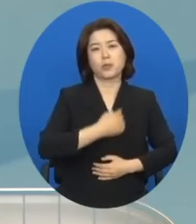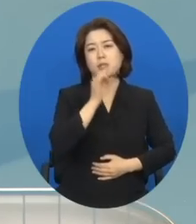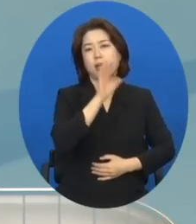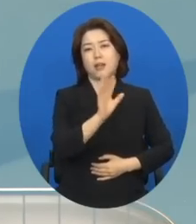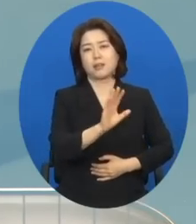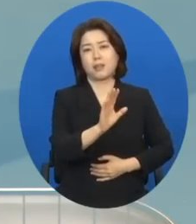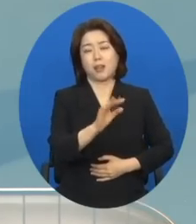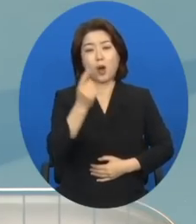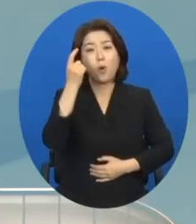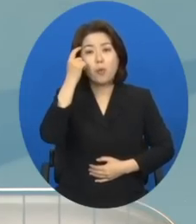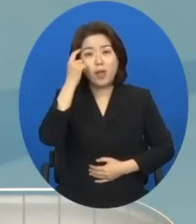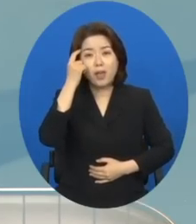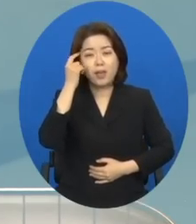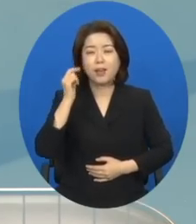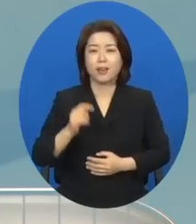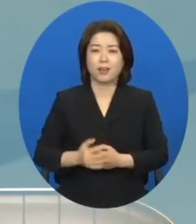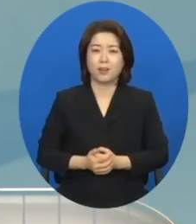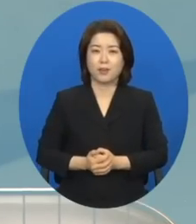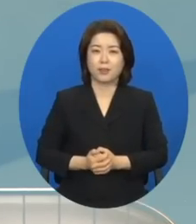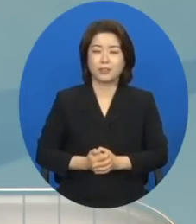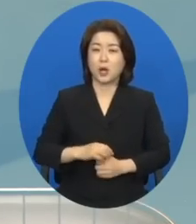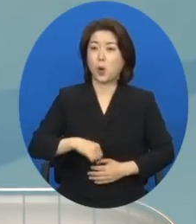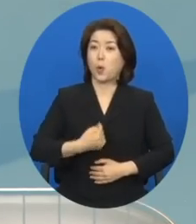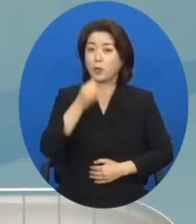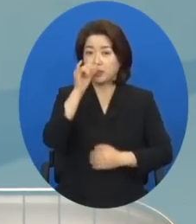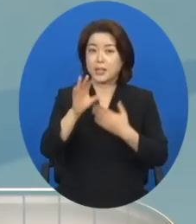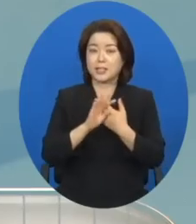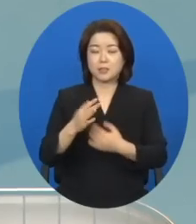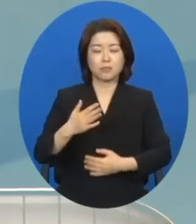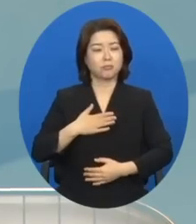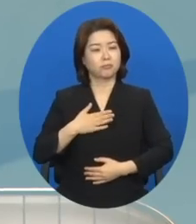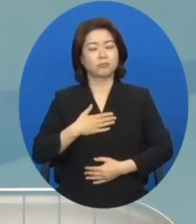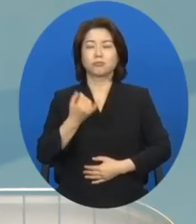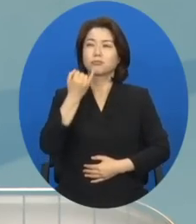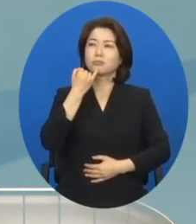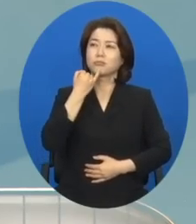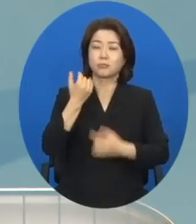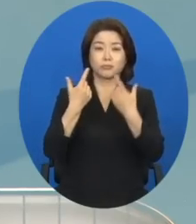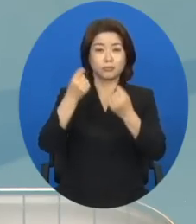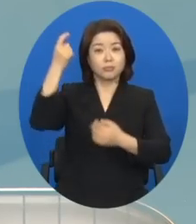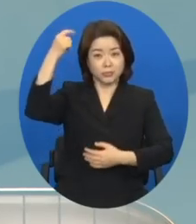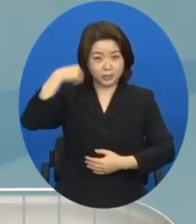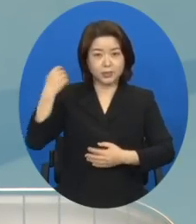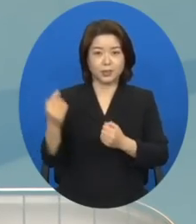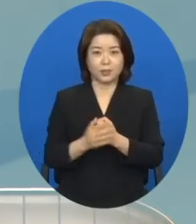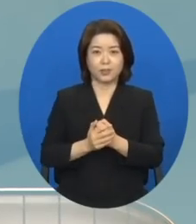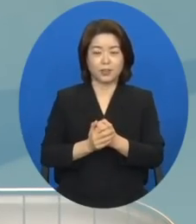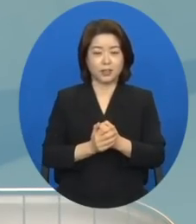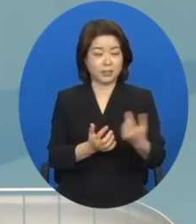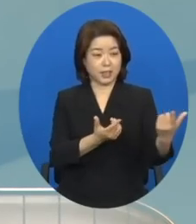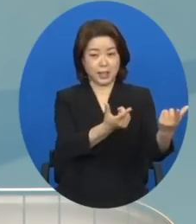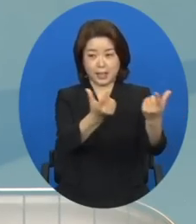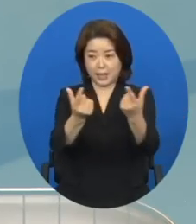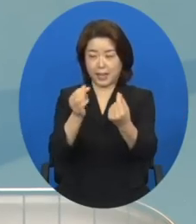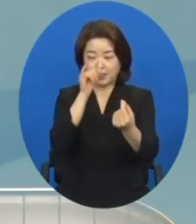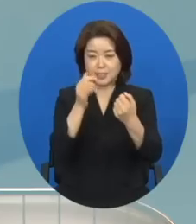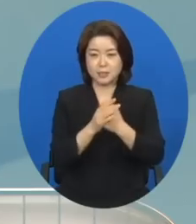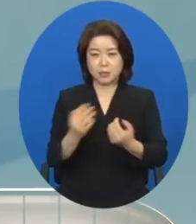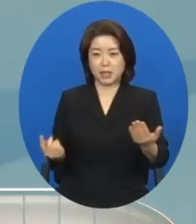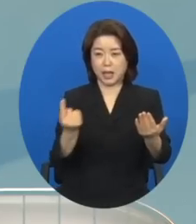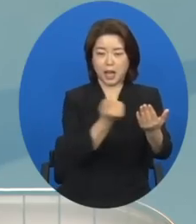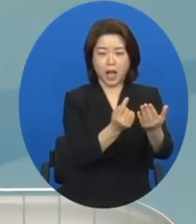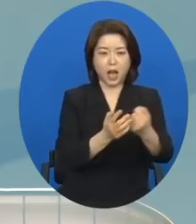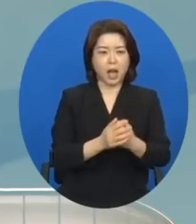거예요. 왜 그런지 아세요? 혼자 있으면 우린 참 괜찮은 사람처럼 보입니다. 근데 같이 있으면 우리가 얼마나 사랑이